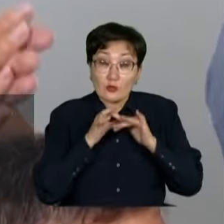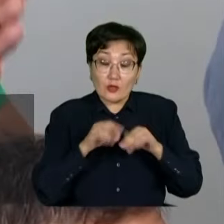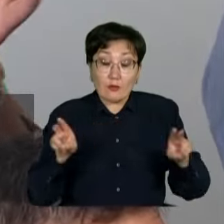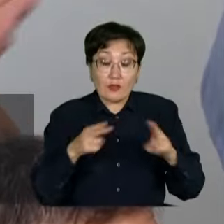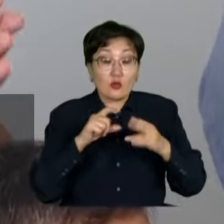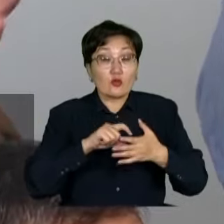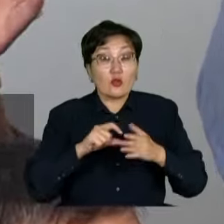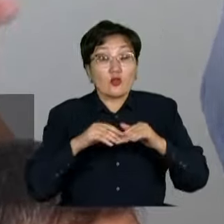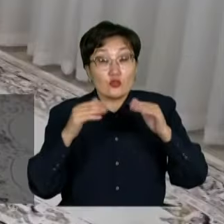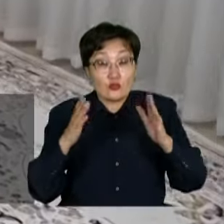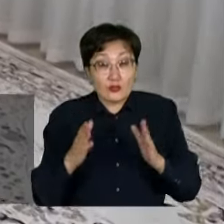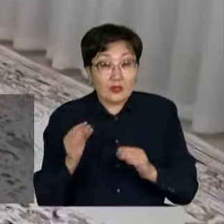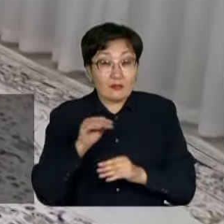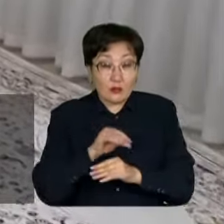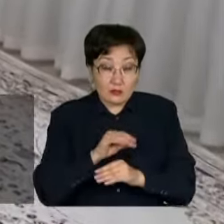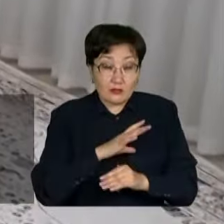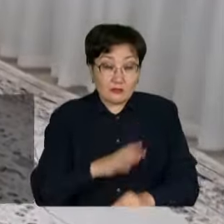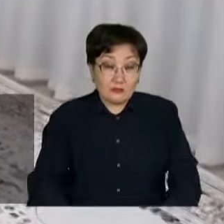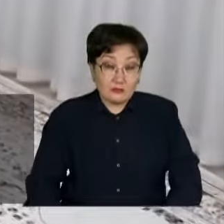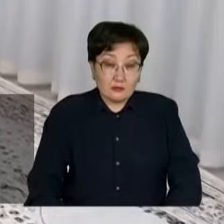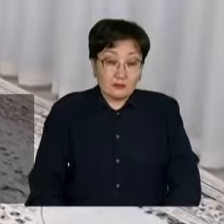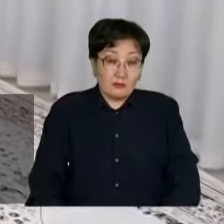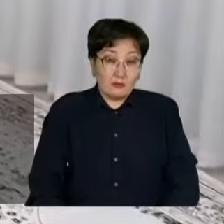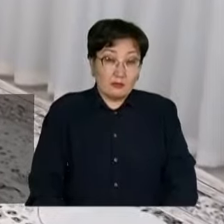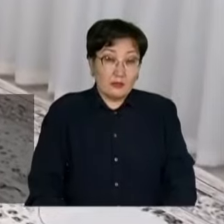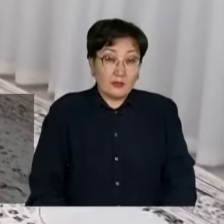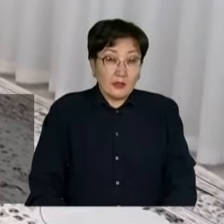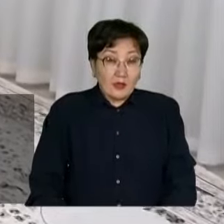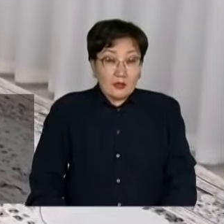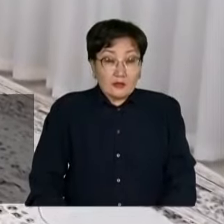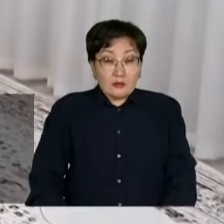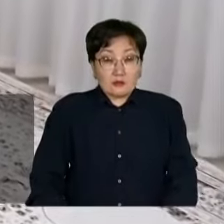үйі де толықтырды. Меруерт Сабыртай, Мирас Анитов, Алматы арнасы, Жетісу облысы.